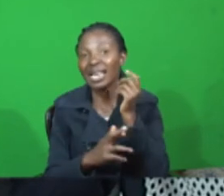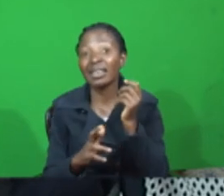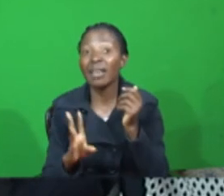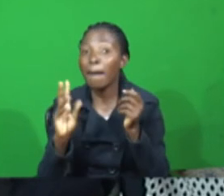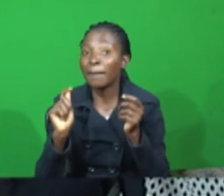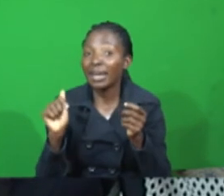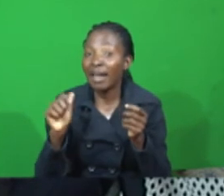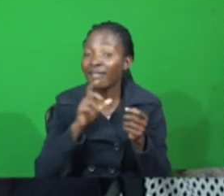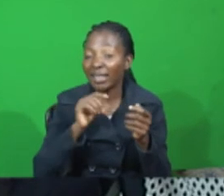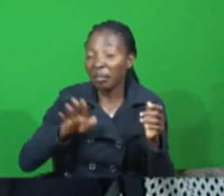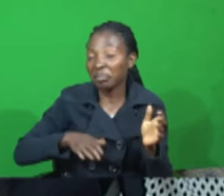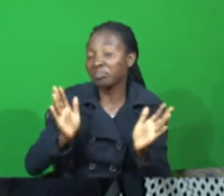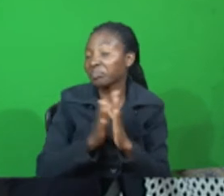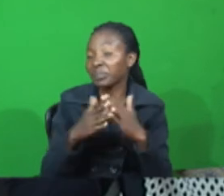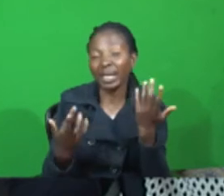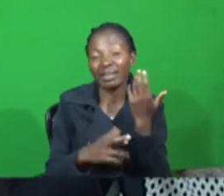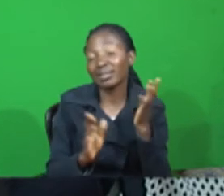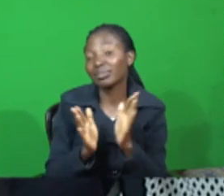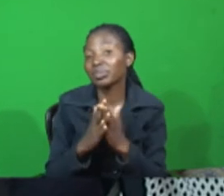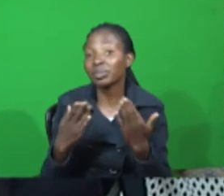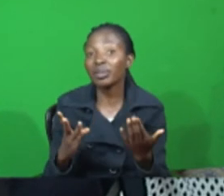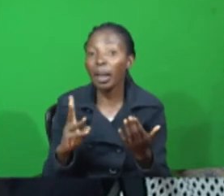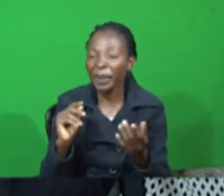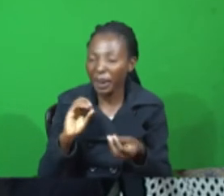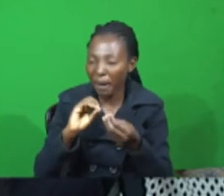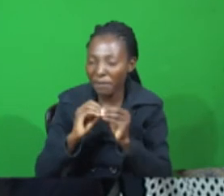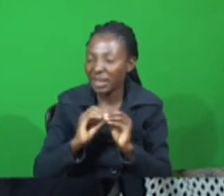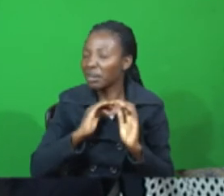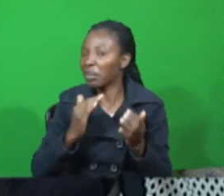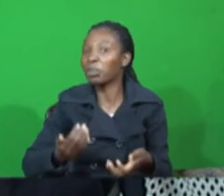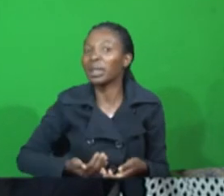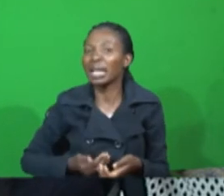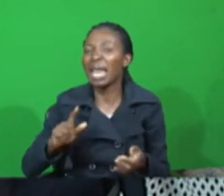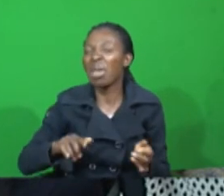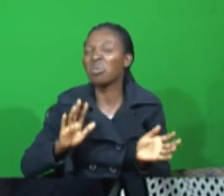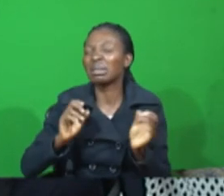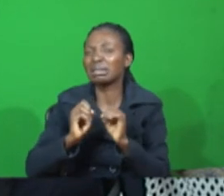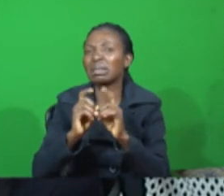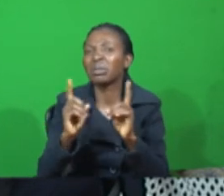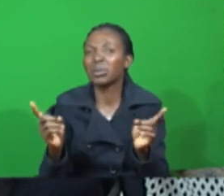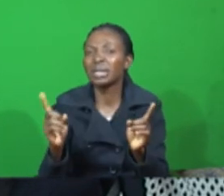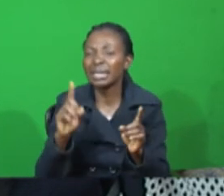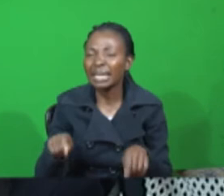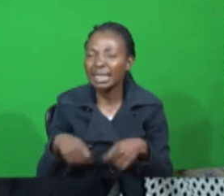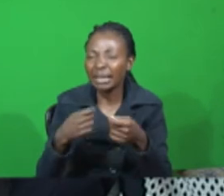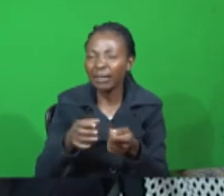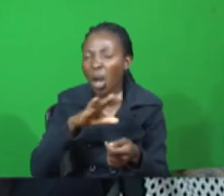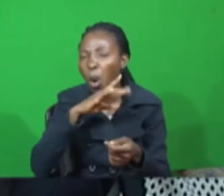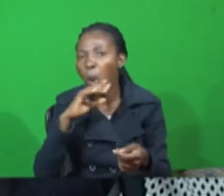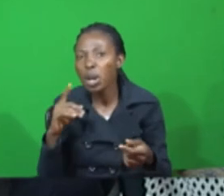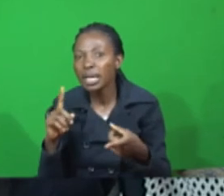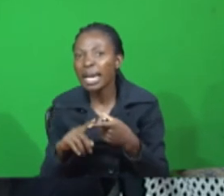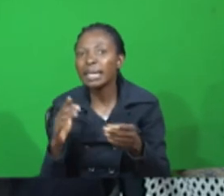yamangotora yanga ari muranda wenyu wamumitisa aita mwana wakumurambo womupa chigubhu chemvura. Nerofu wani